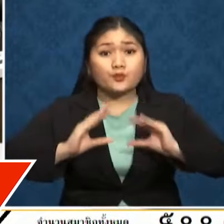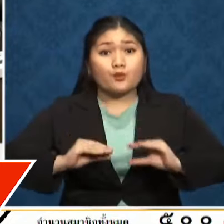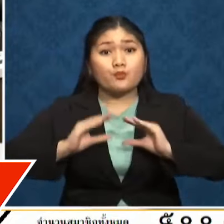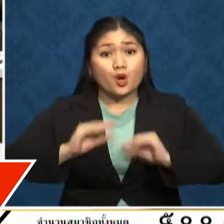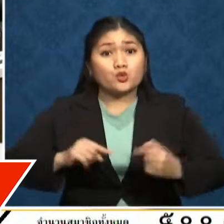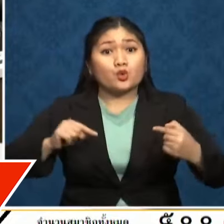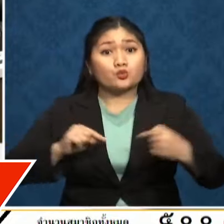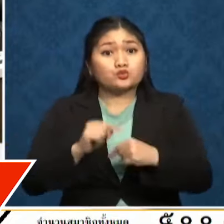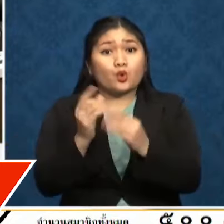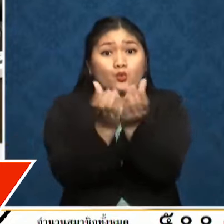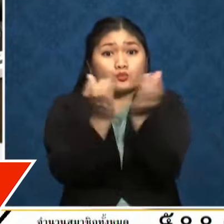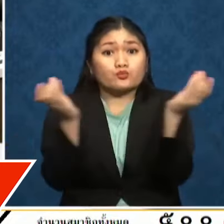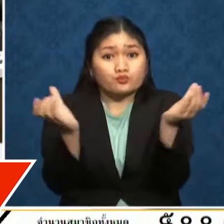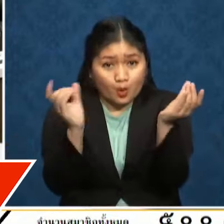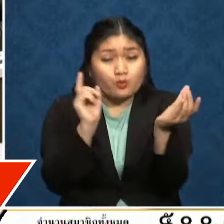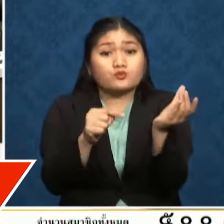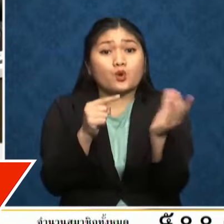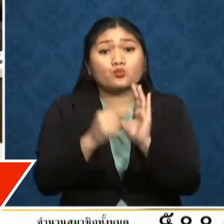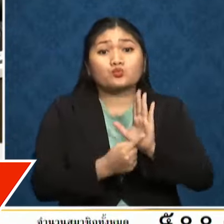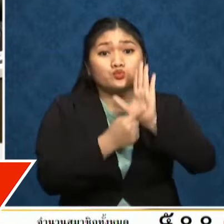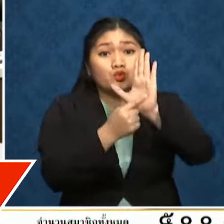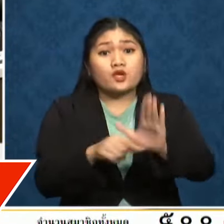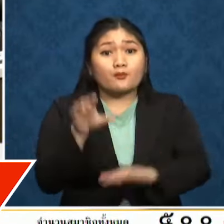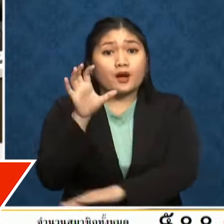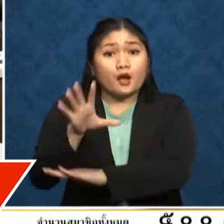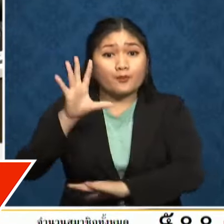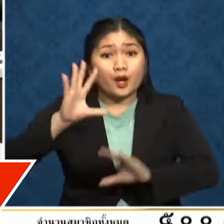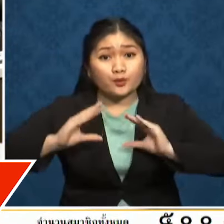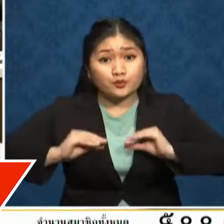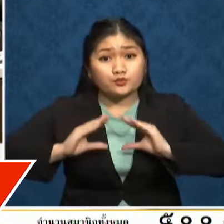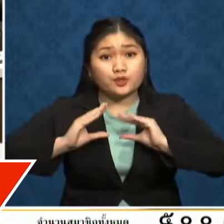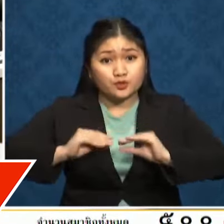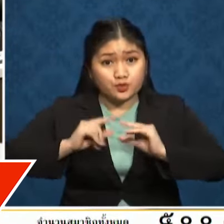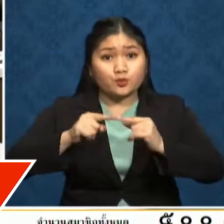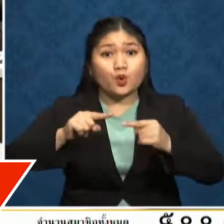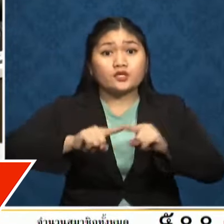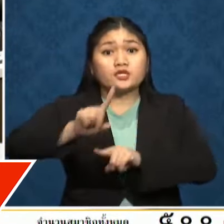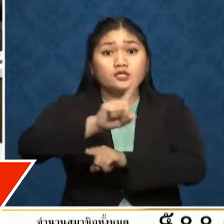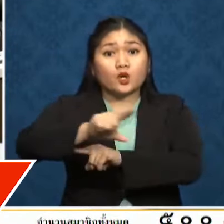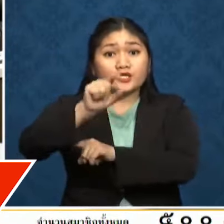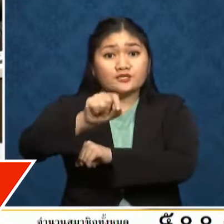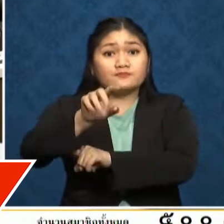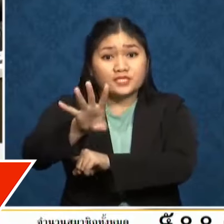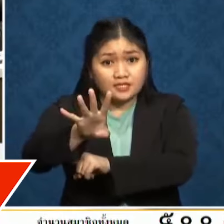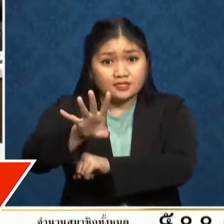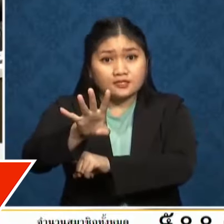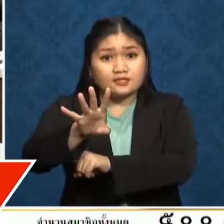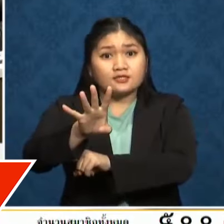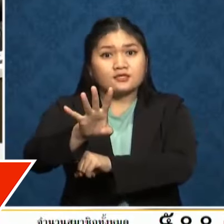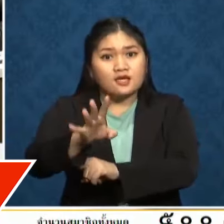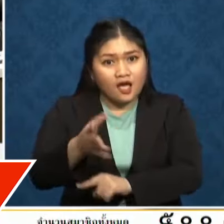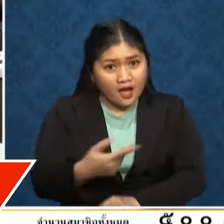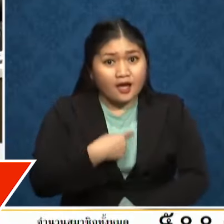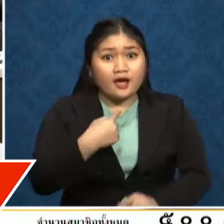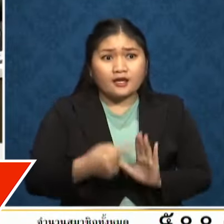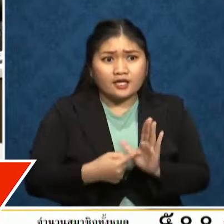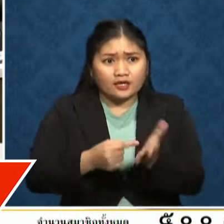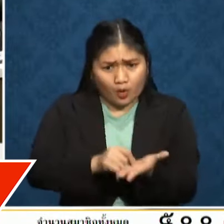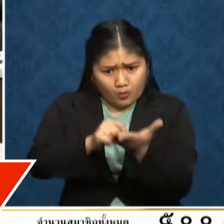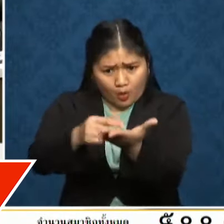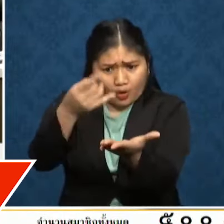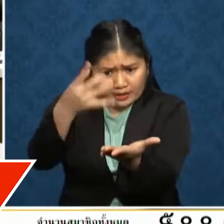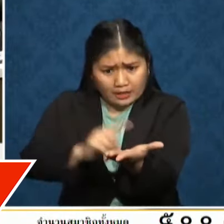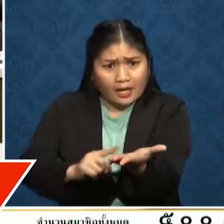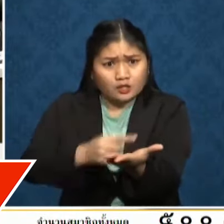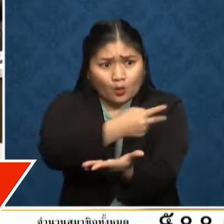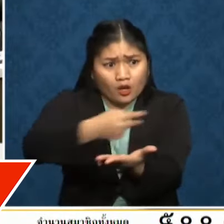ามบทบางใหญาิของรคธ kurzเช่น ข้อบัคับการประชุมหนager 124น ท่ ไปเอออก ได้ไงครัbold Chan ร